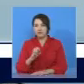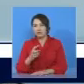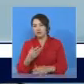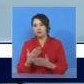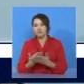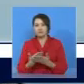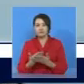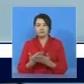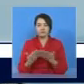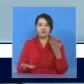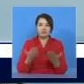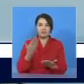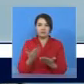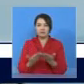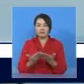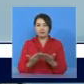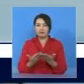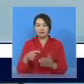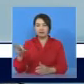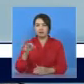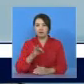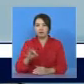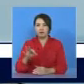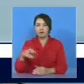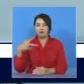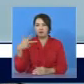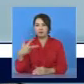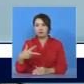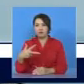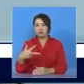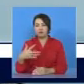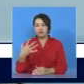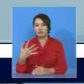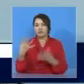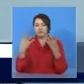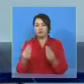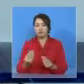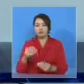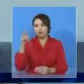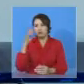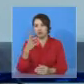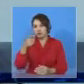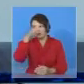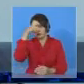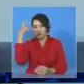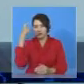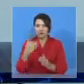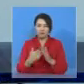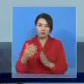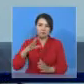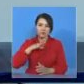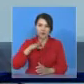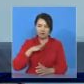бойынша, егерде облыс бойынша 3-5 күн аралығында ауа температурасы жоғары